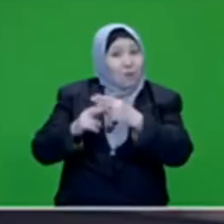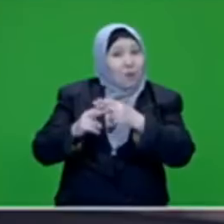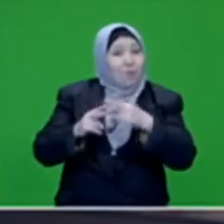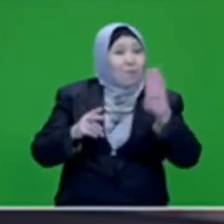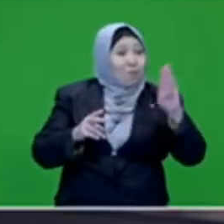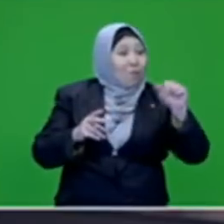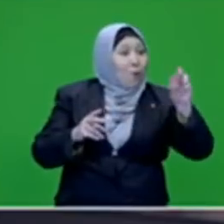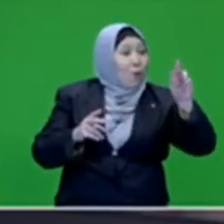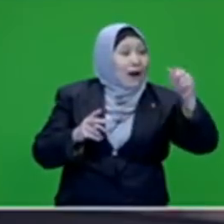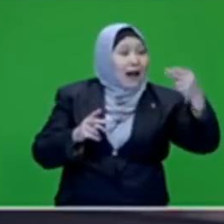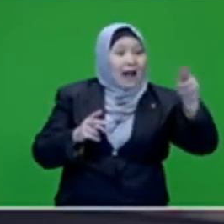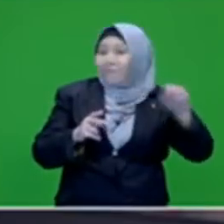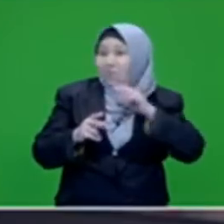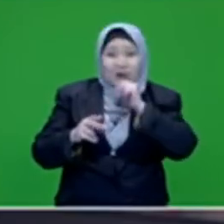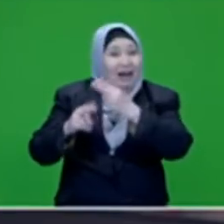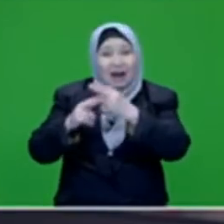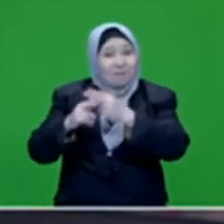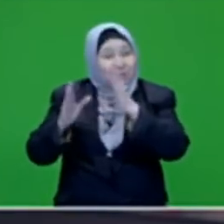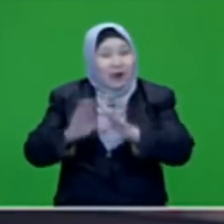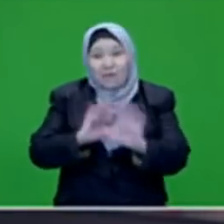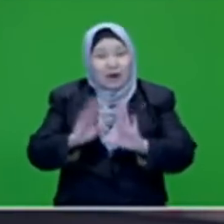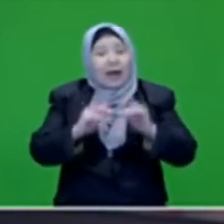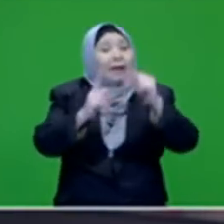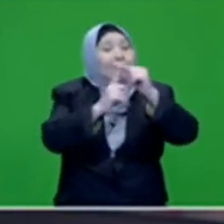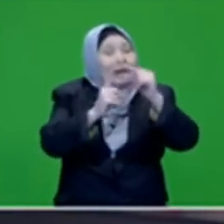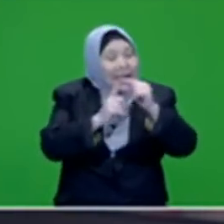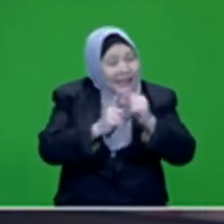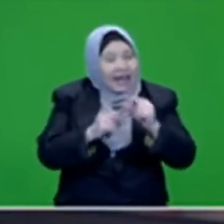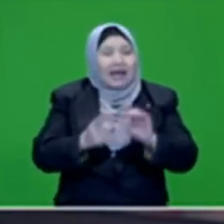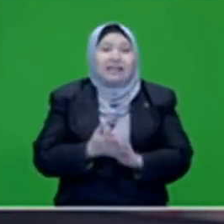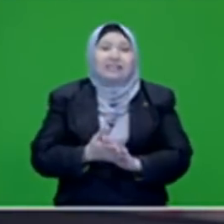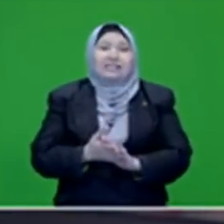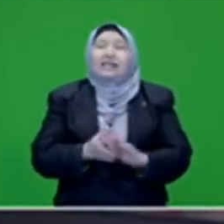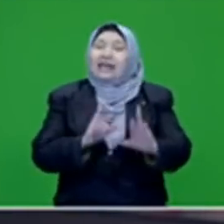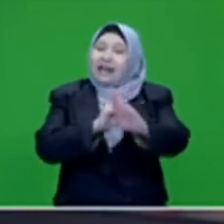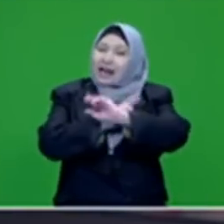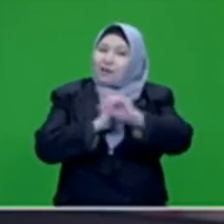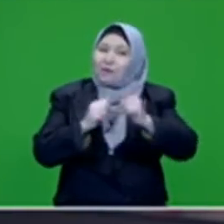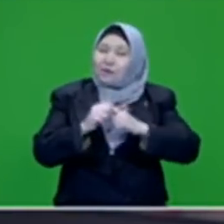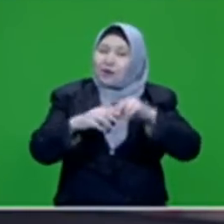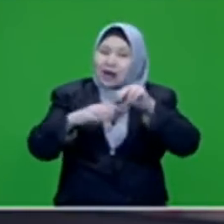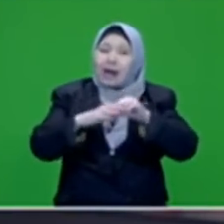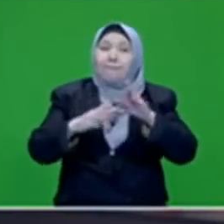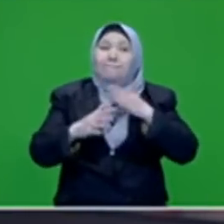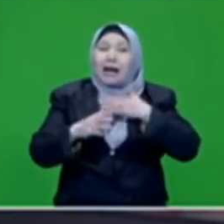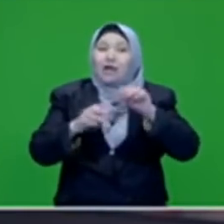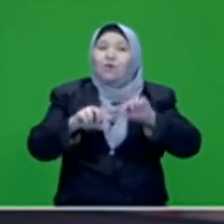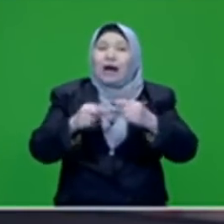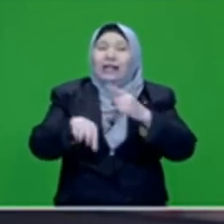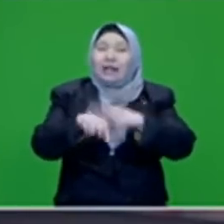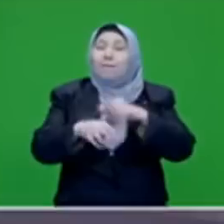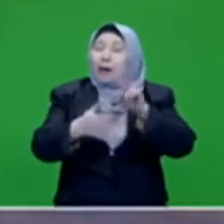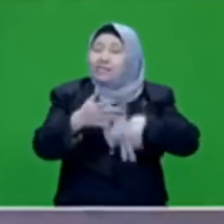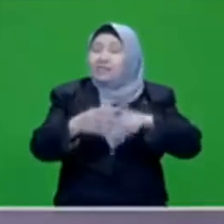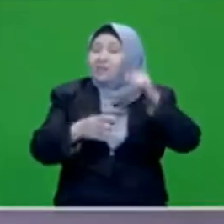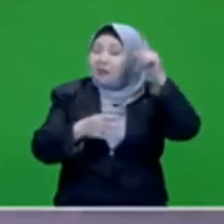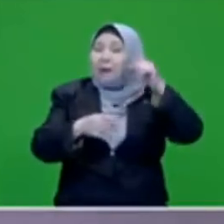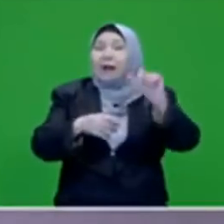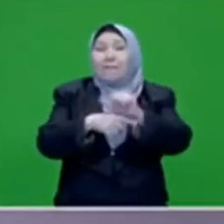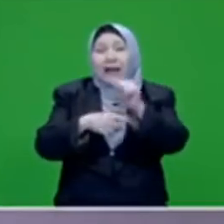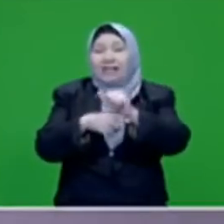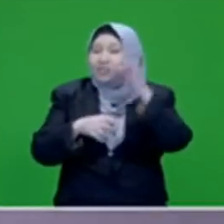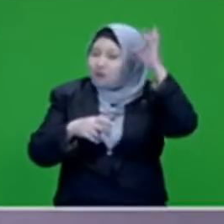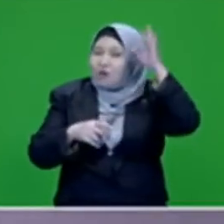kalimah ni kita tahu kalimah burhan ini. Jadi kita berehat sebentar, kita kembali semula dalam My Quran Time, baca faham amal insyaallah. Baik.